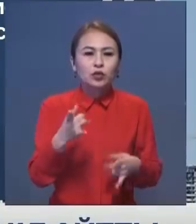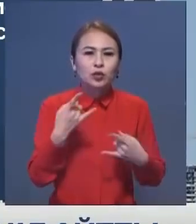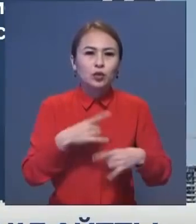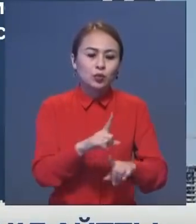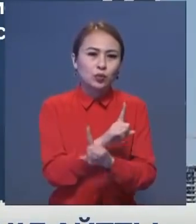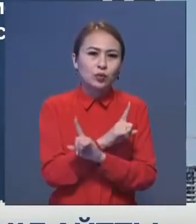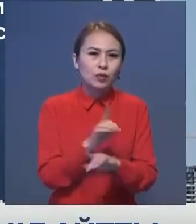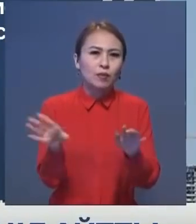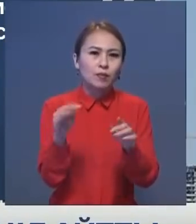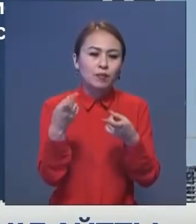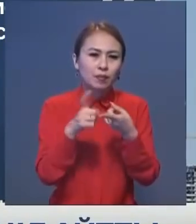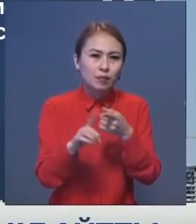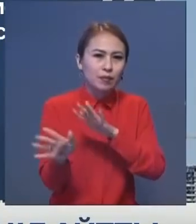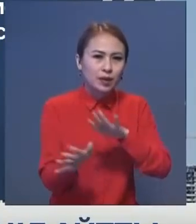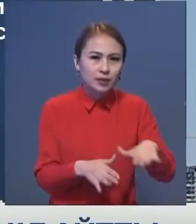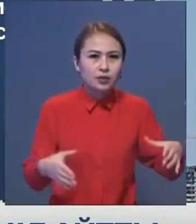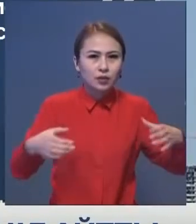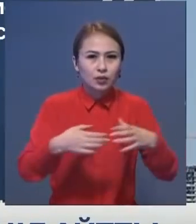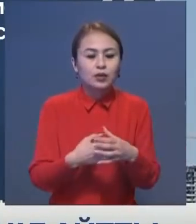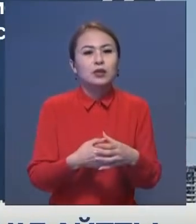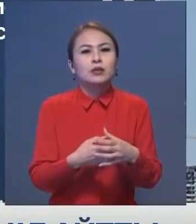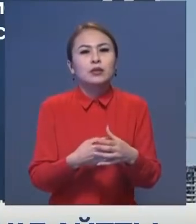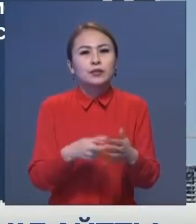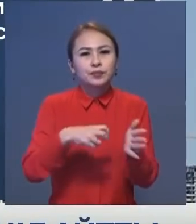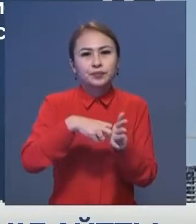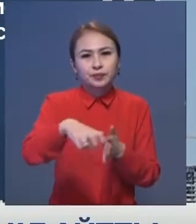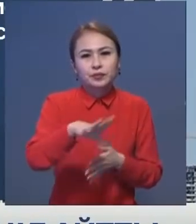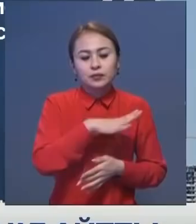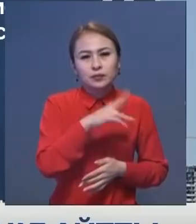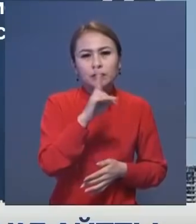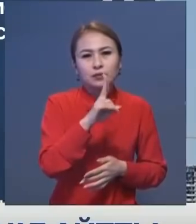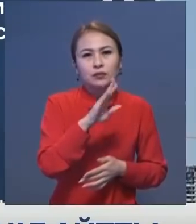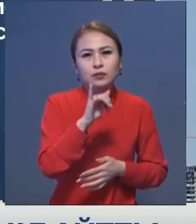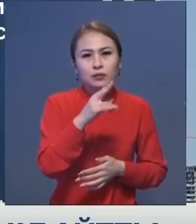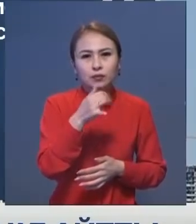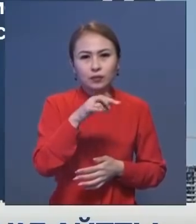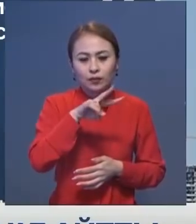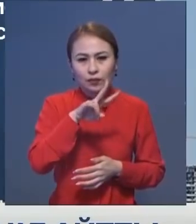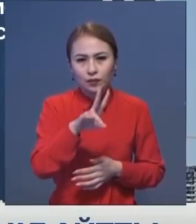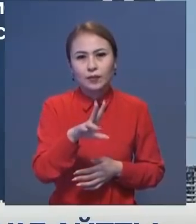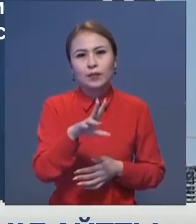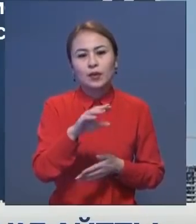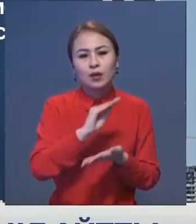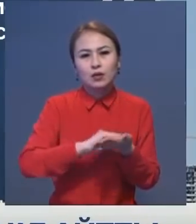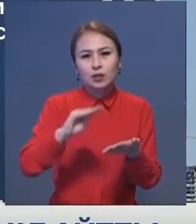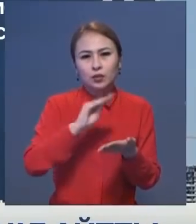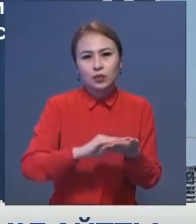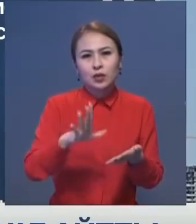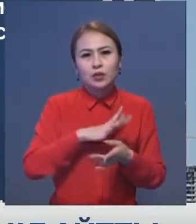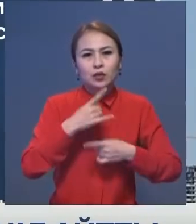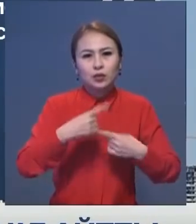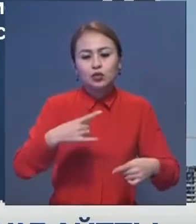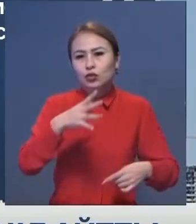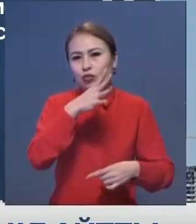Жұмаділовтың дүниеден өтуіне байланысты жақындарына көңіл айтып жеделхат жолдады. Қабдеш Жұмаділовтың қаламынан шыққан